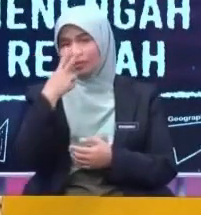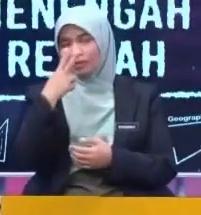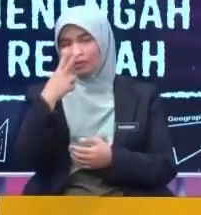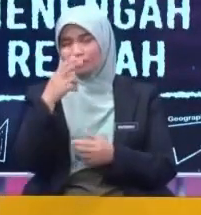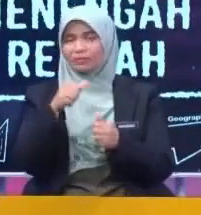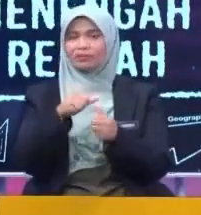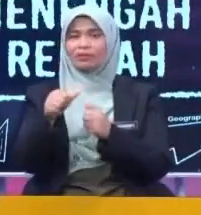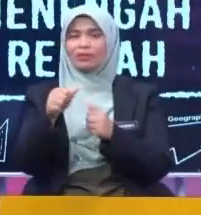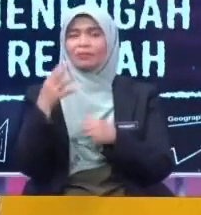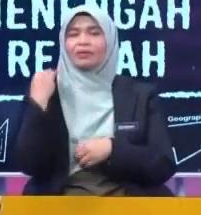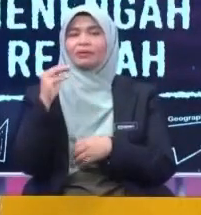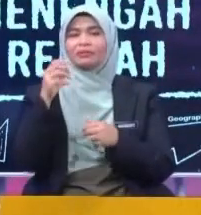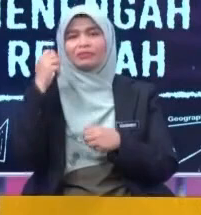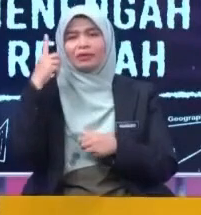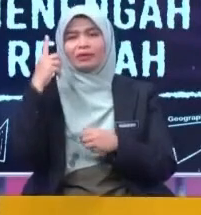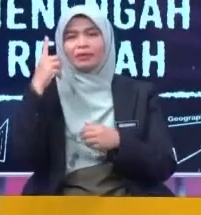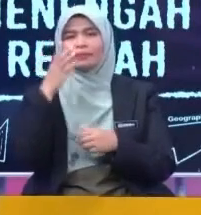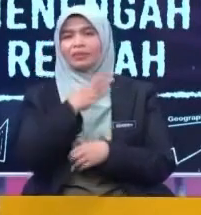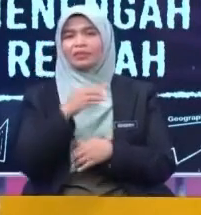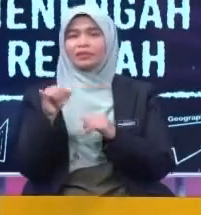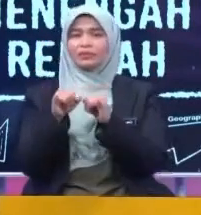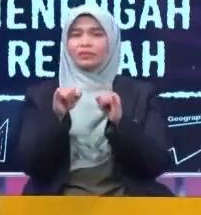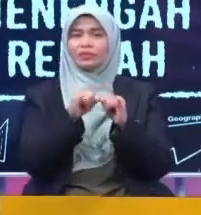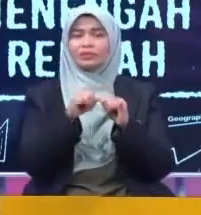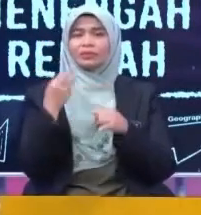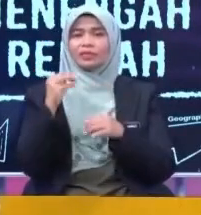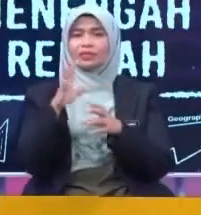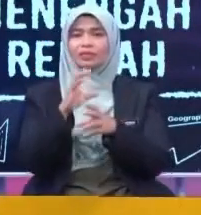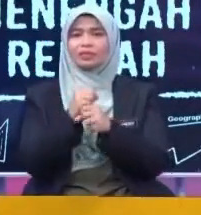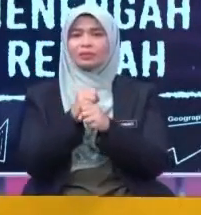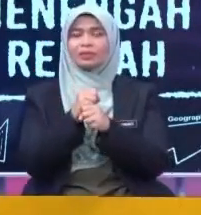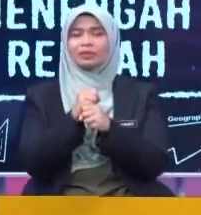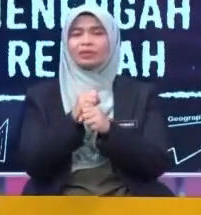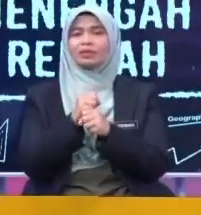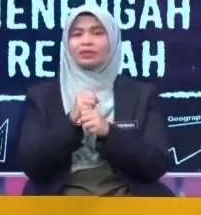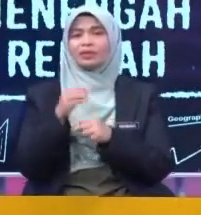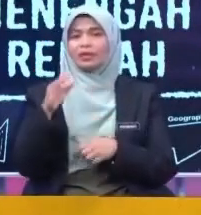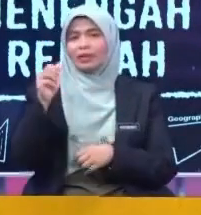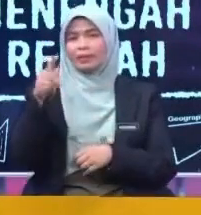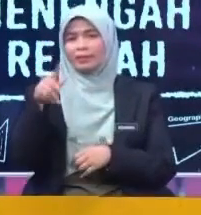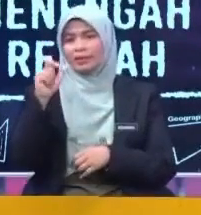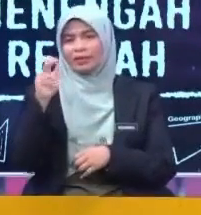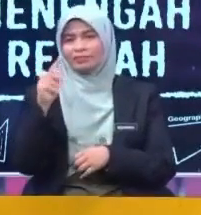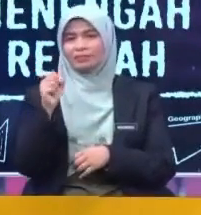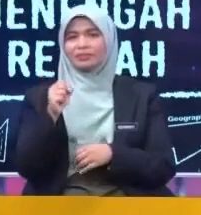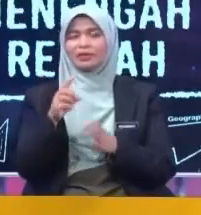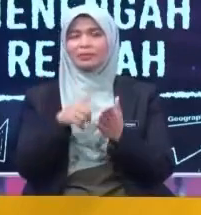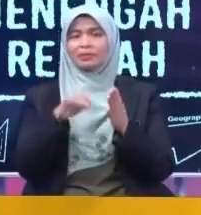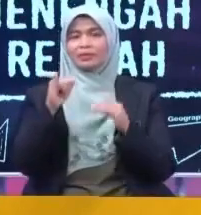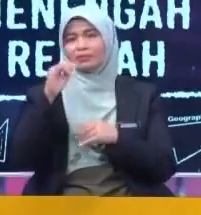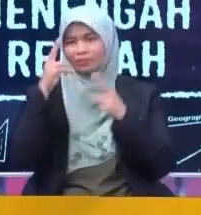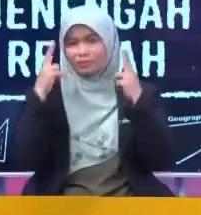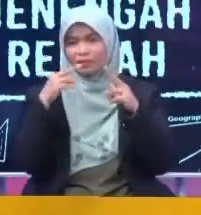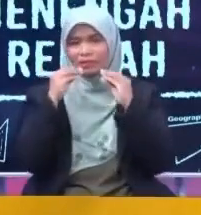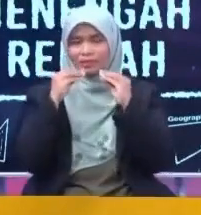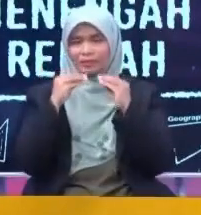sejauh manakah mereka faham dan juga mereka dapat aplikasikan apa yang Ustazah ajar hari ini. Okey, okay. Kita tengok uji mindanya